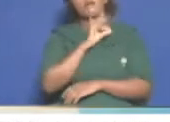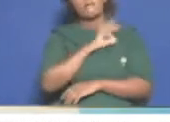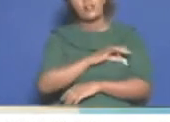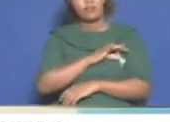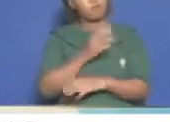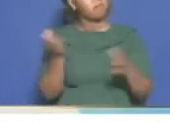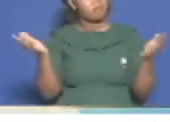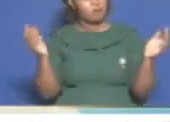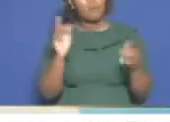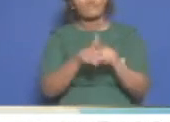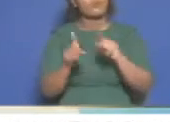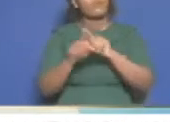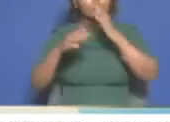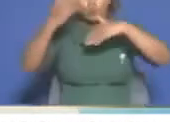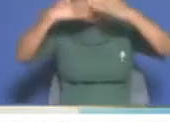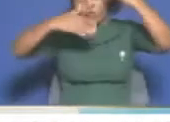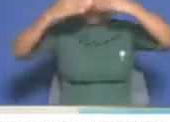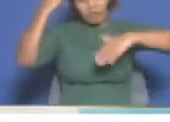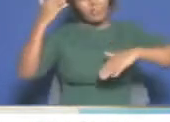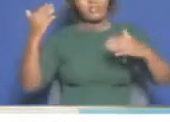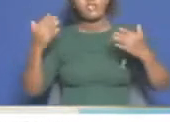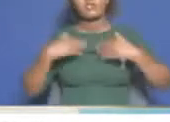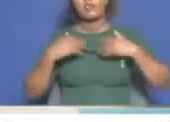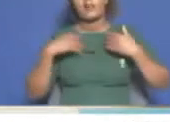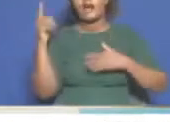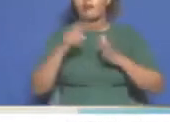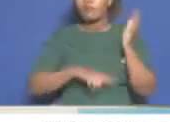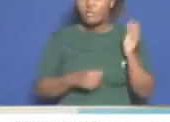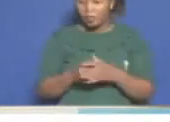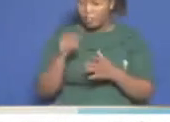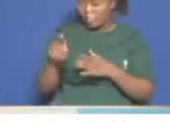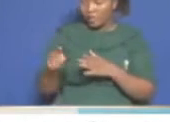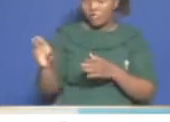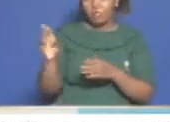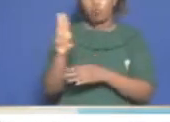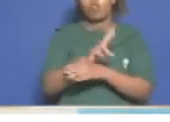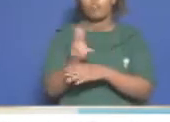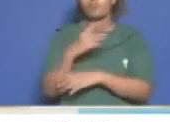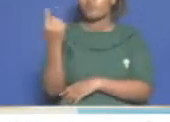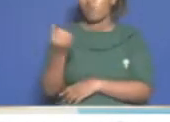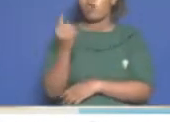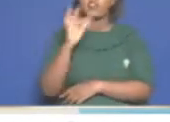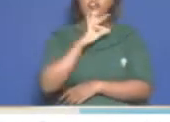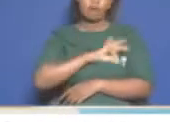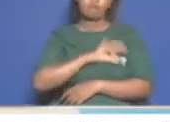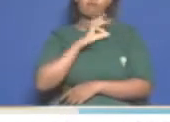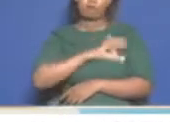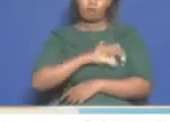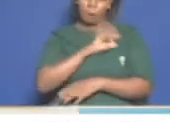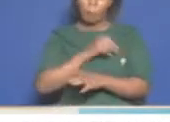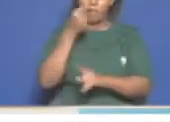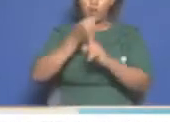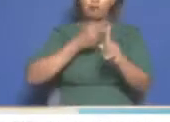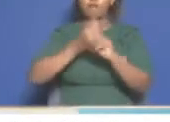university zetu zimewekwa kwa kiwango ambacho ni business enterprises ambazo zote zinaonekana kuwa zina struggle